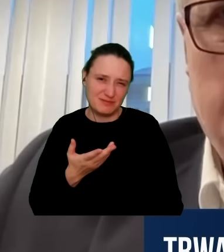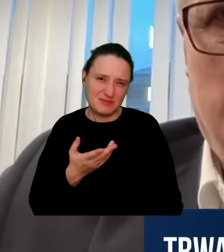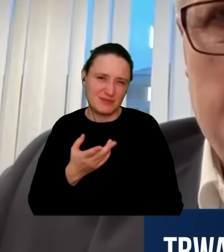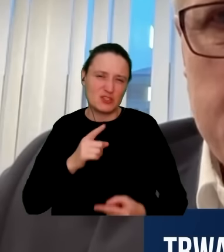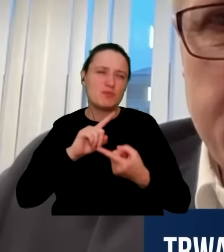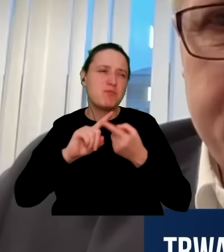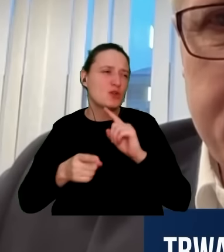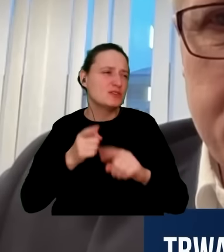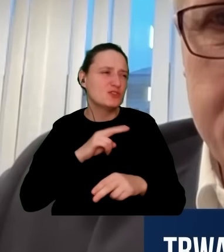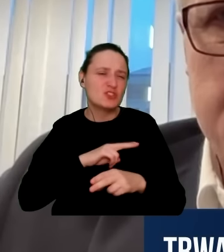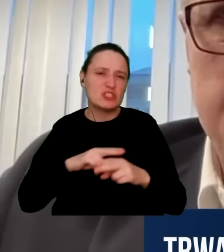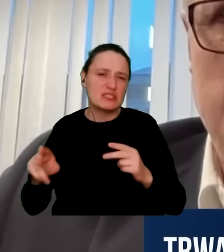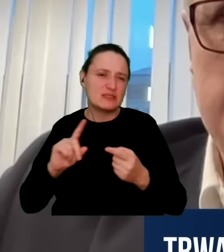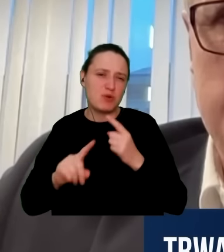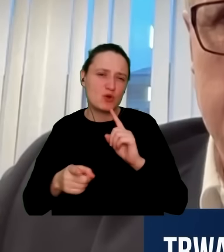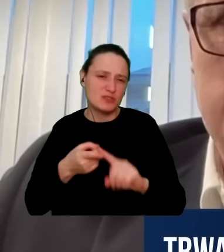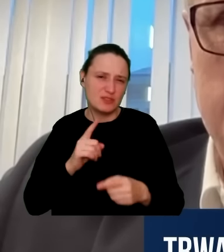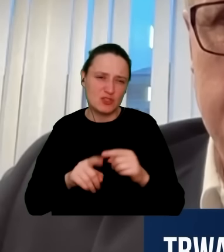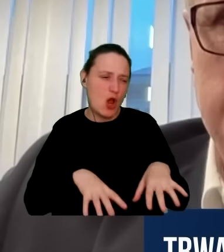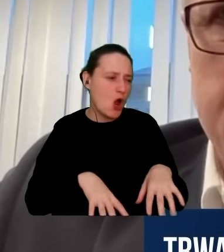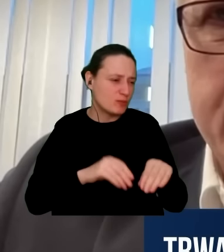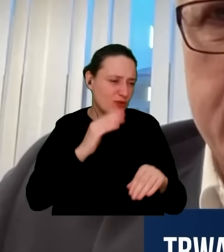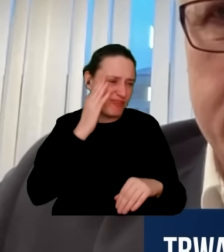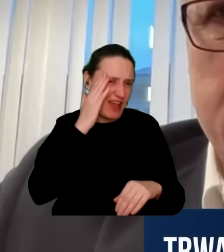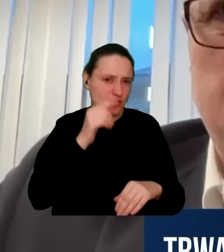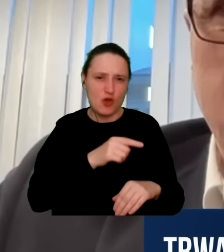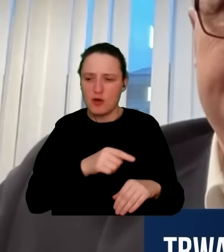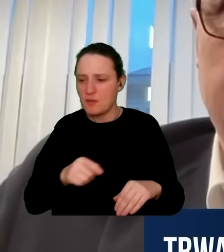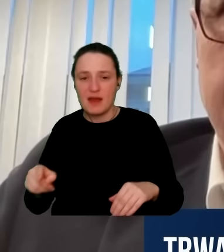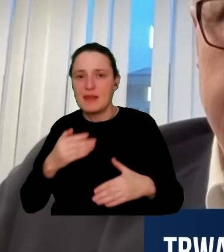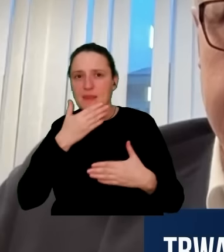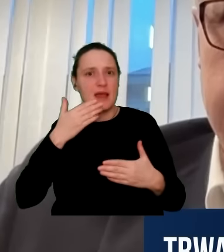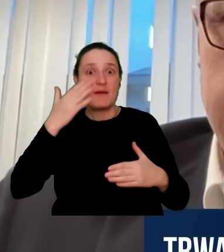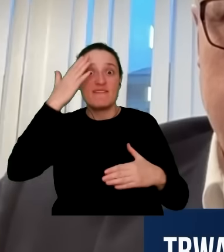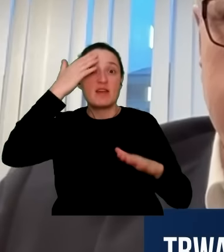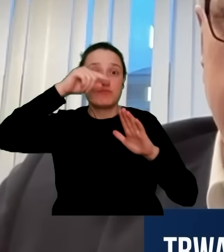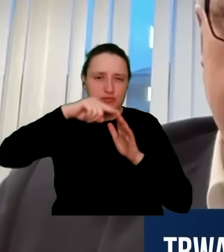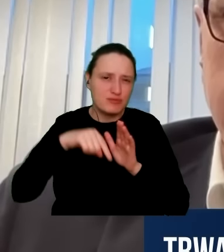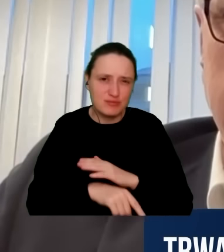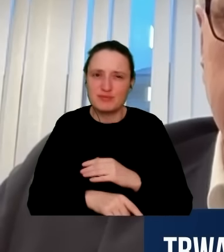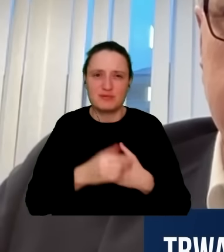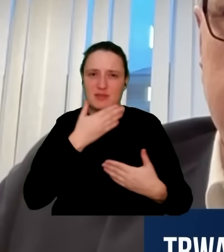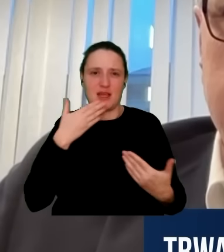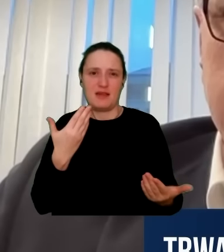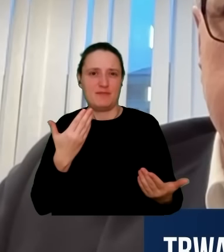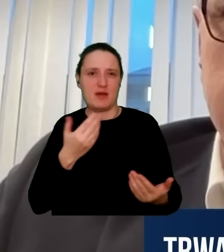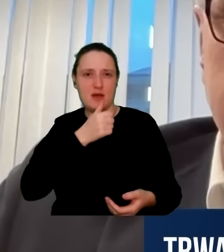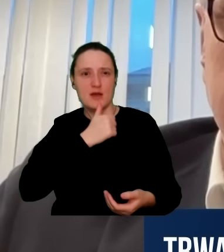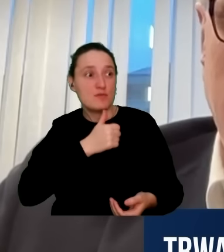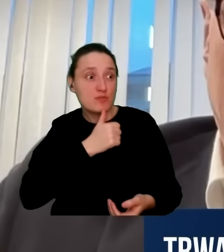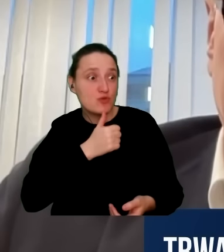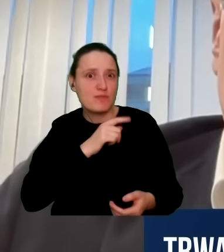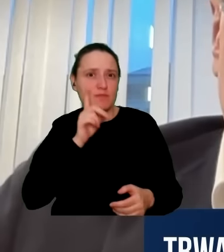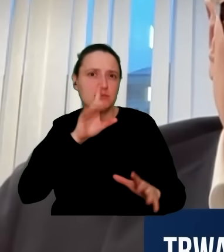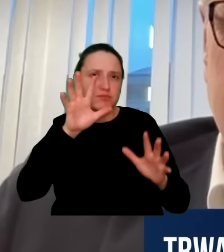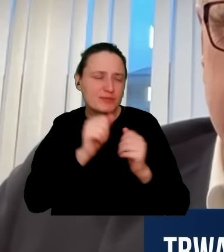politycznej ustawki od początku do końca, zero merytoryki, zero próby w ogóle osadzenia,